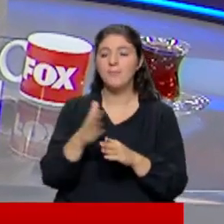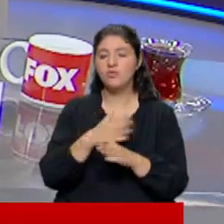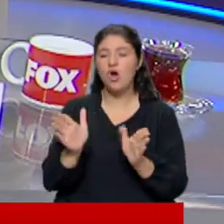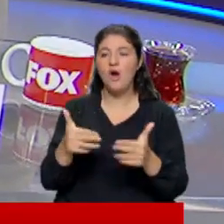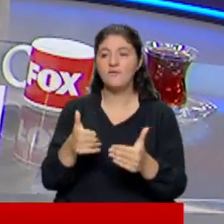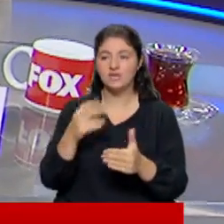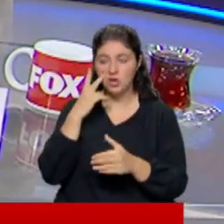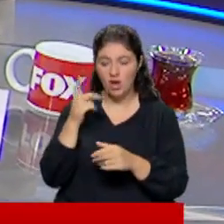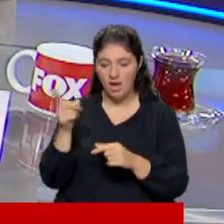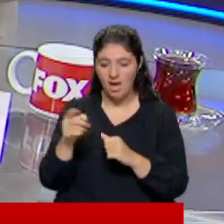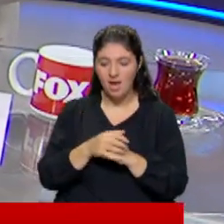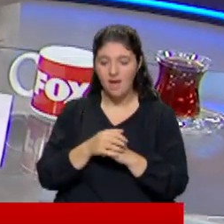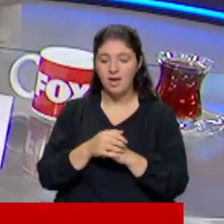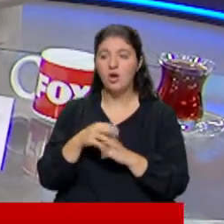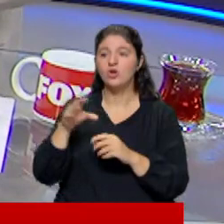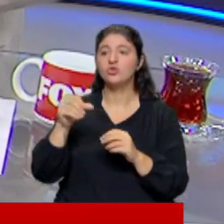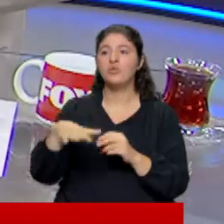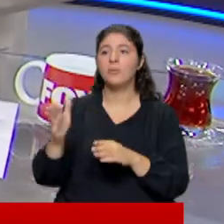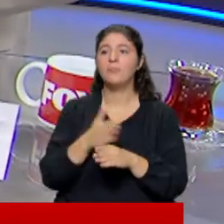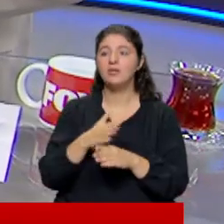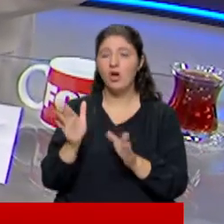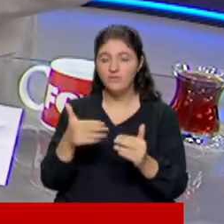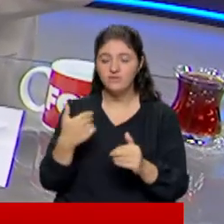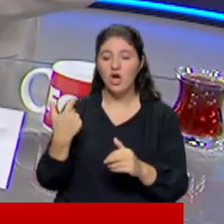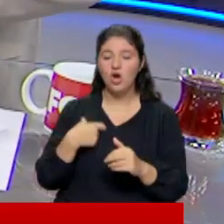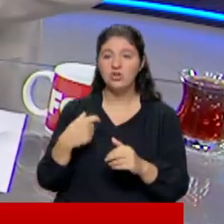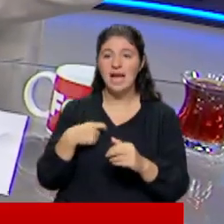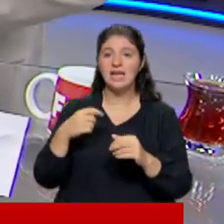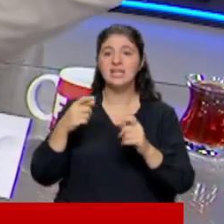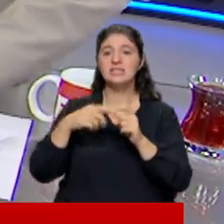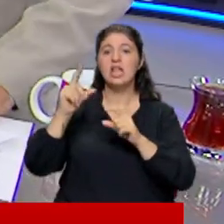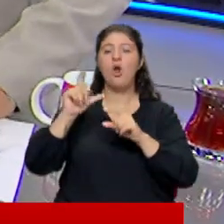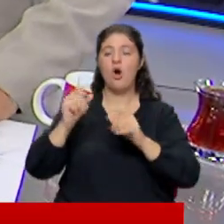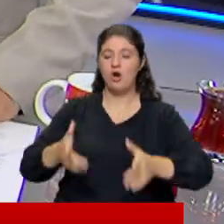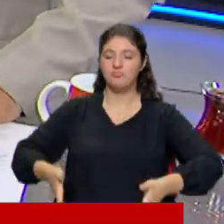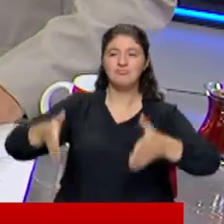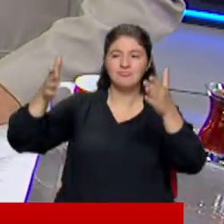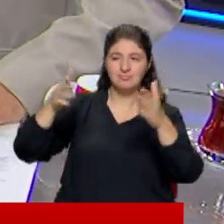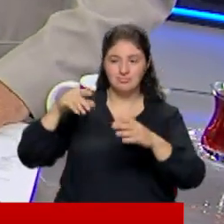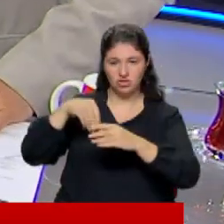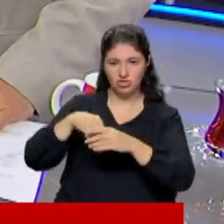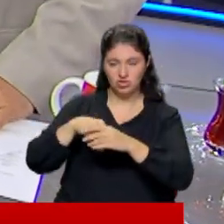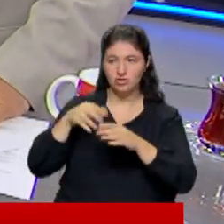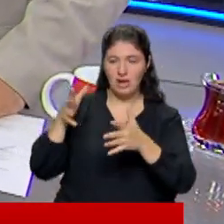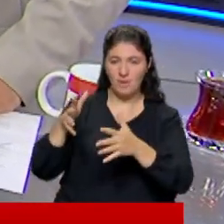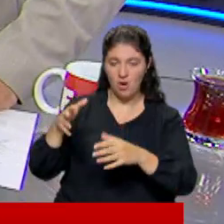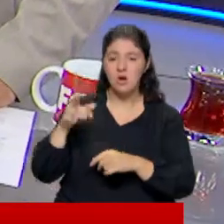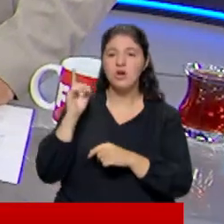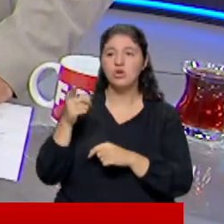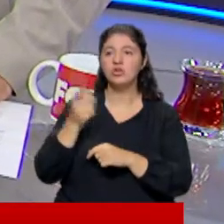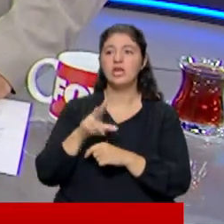tarafından toprak mahsulleri ve özel siloların %70